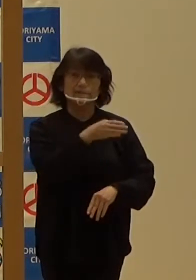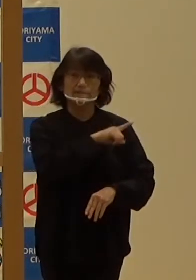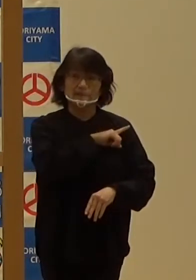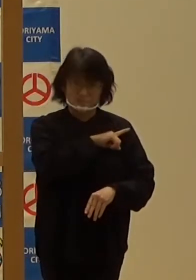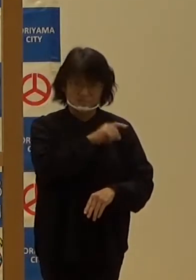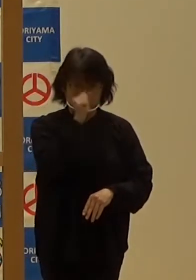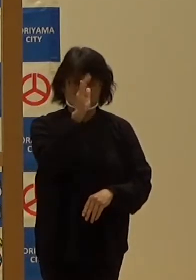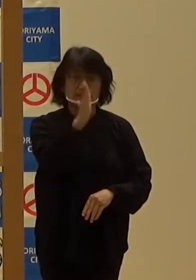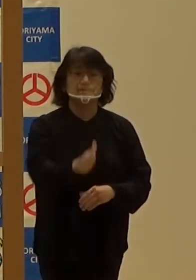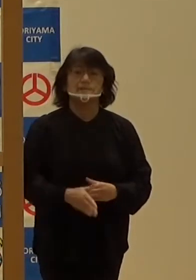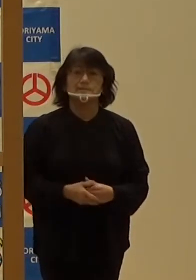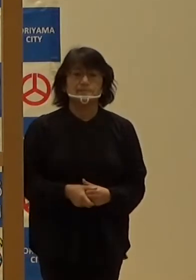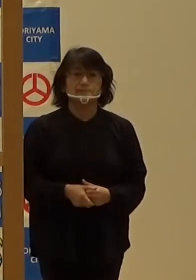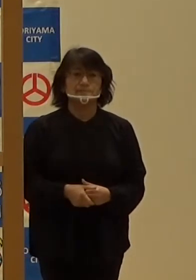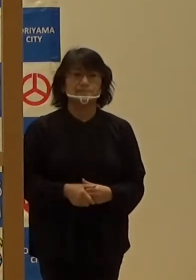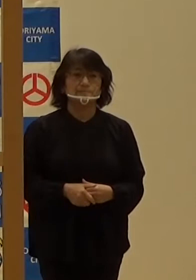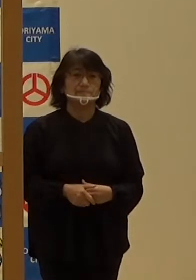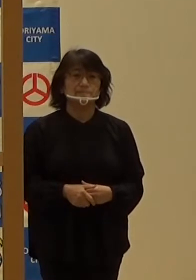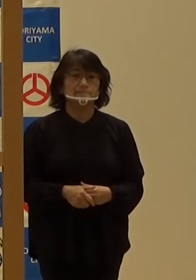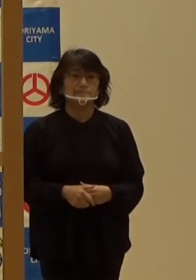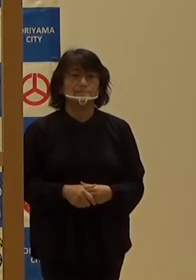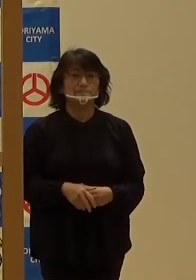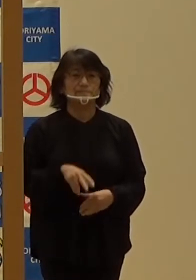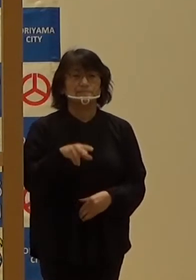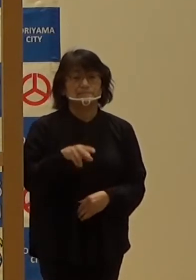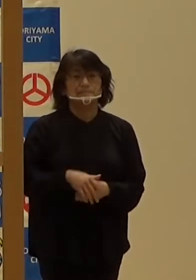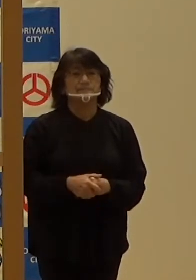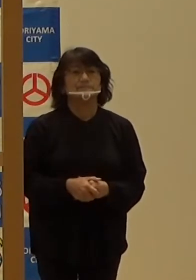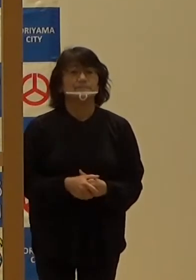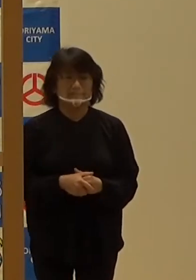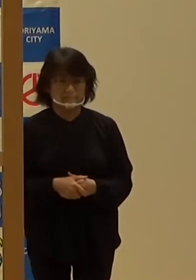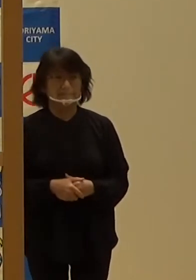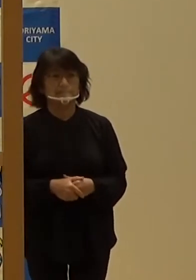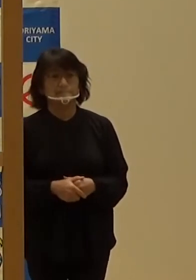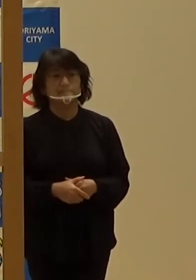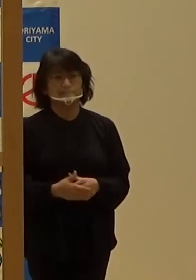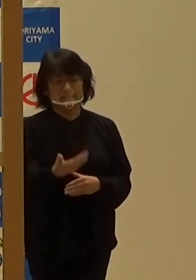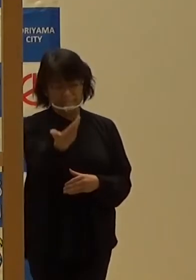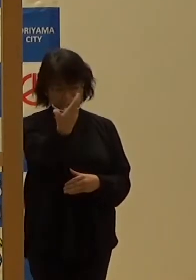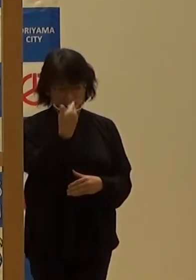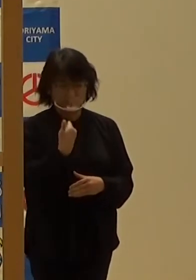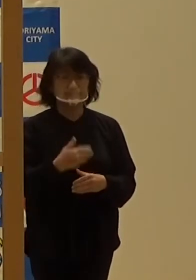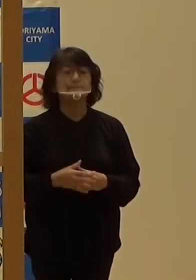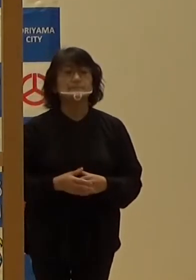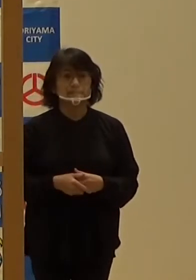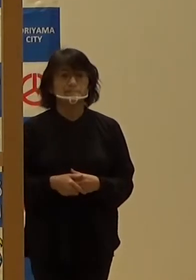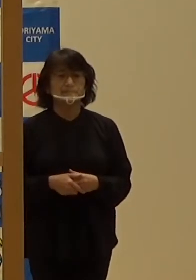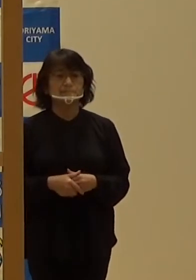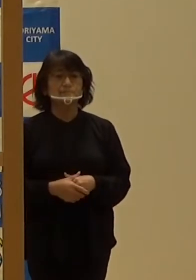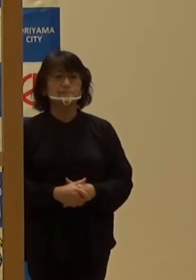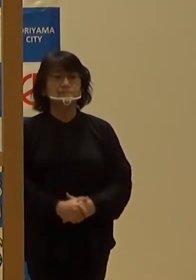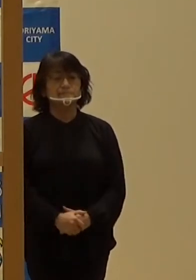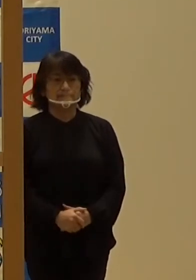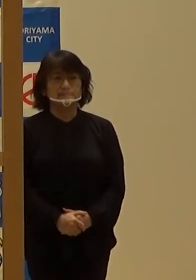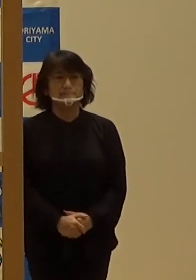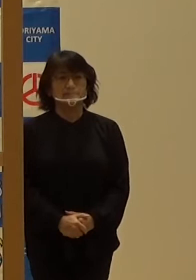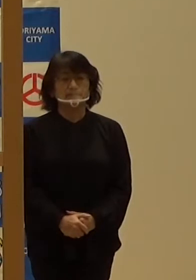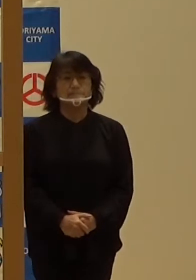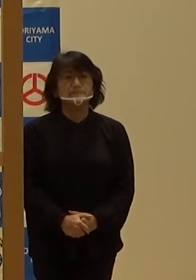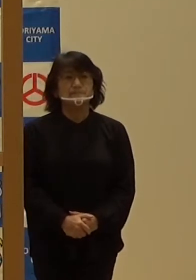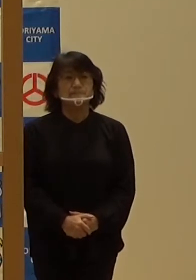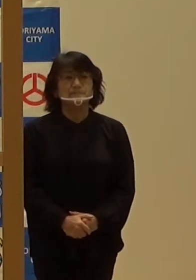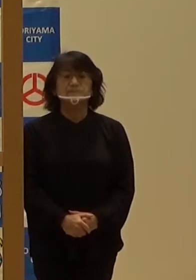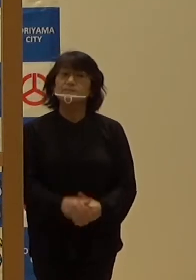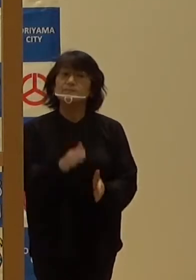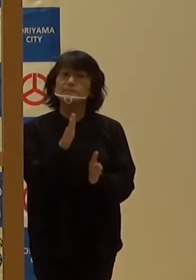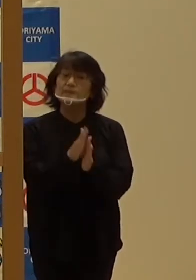それでは読売新聞様、いかがでしょうか。 はい、読売新聞です。まずそうですね、改